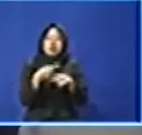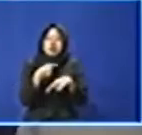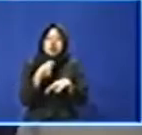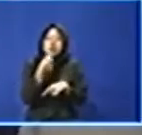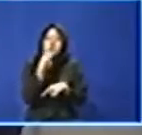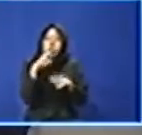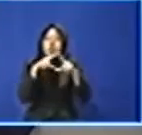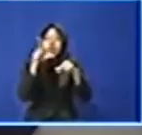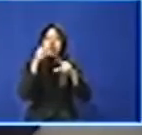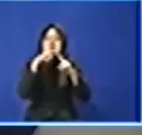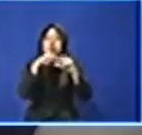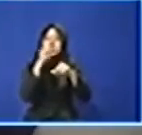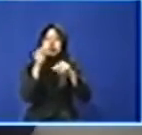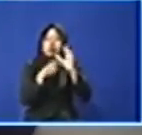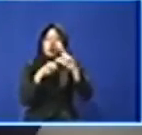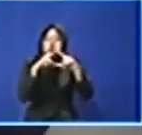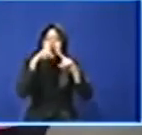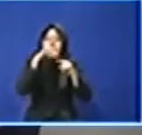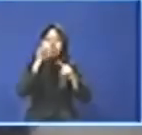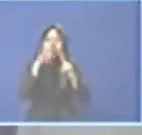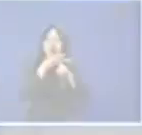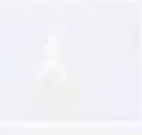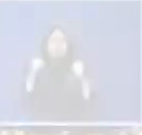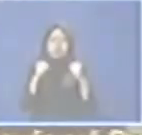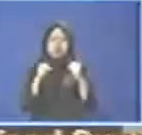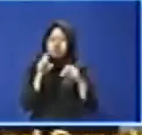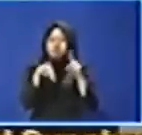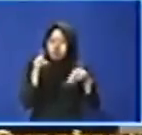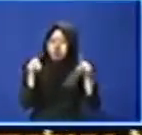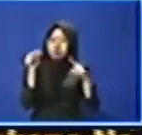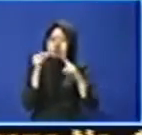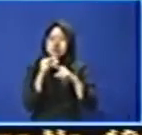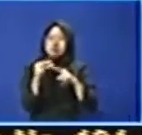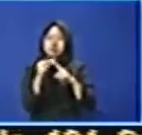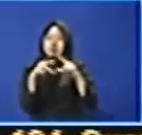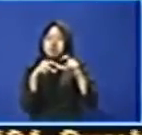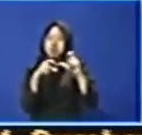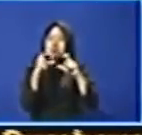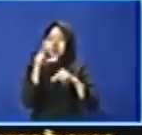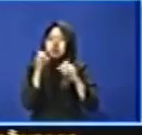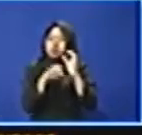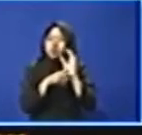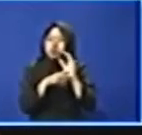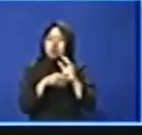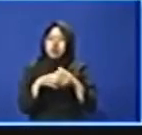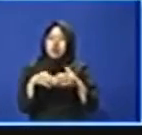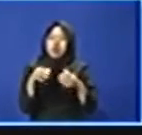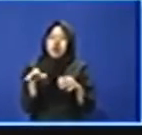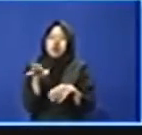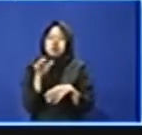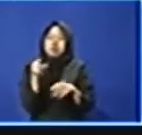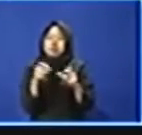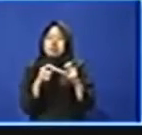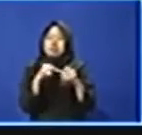kehijauan TNI tidak kemana-mana terima kasih kita masuk ke Sesi terakhir yaitu sesi closing